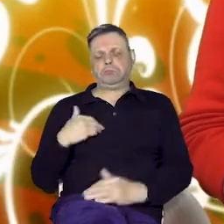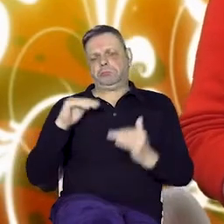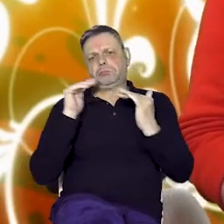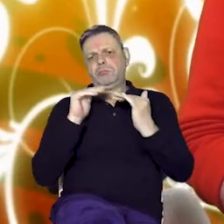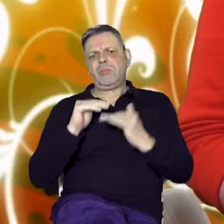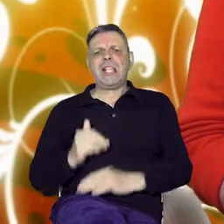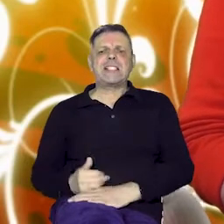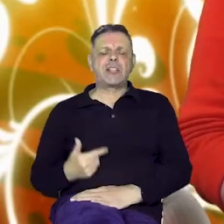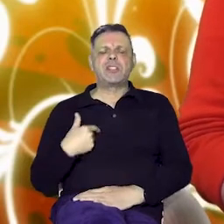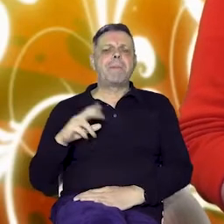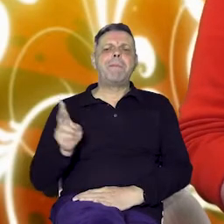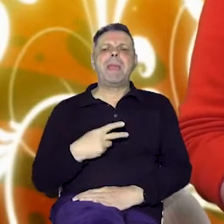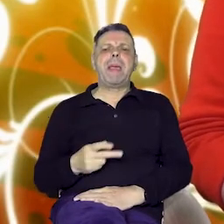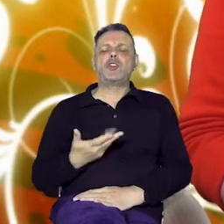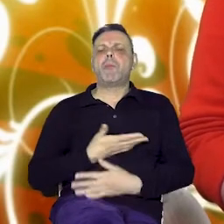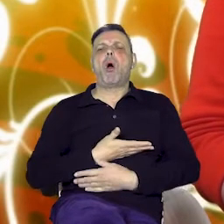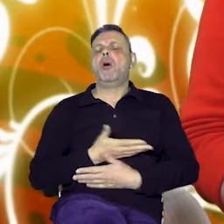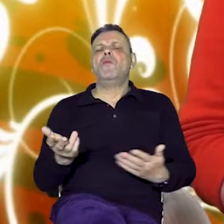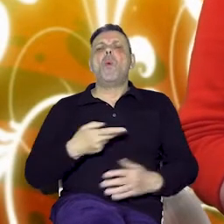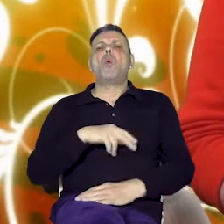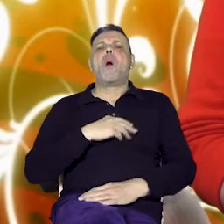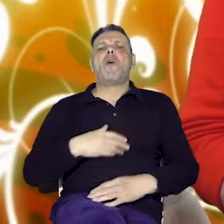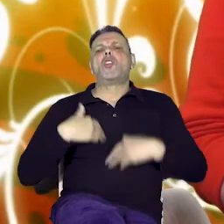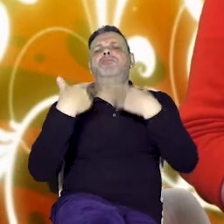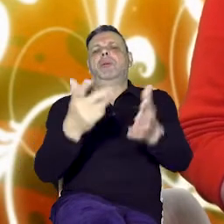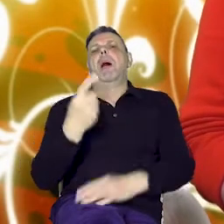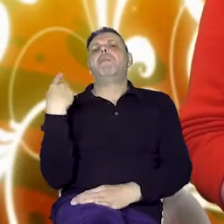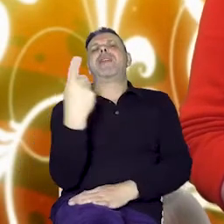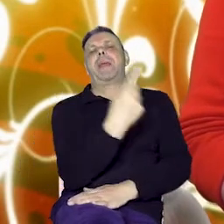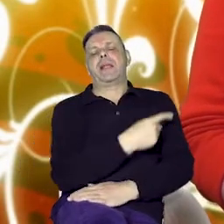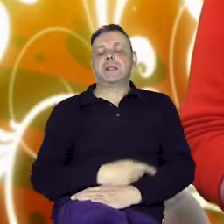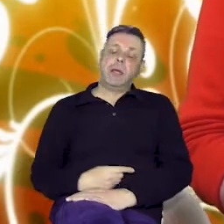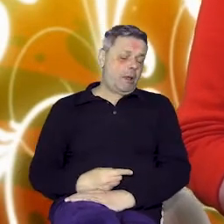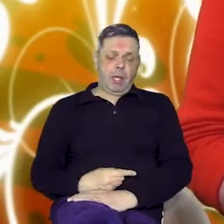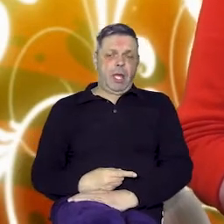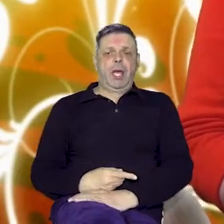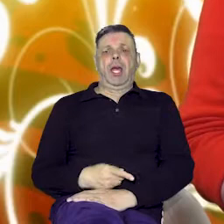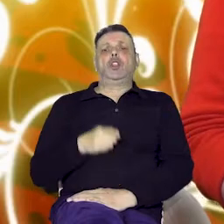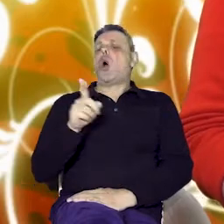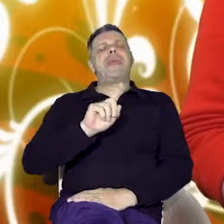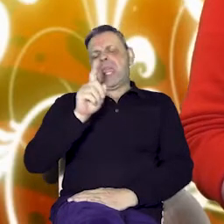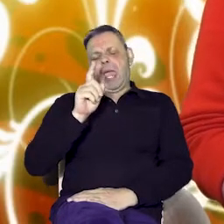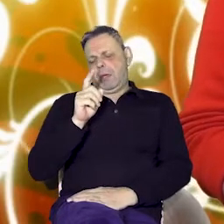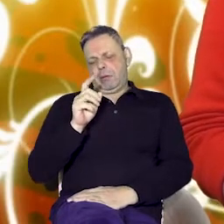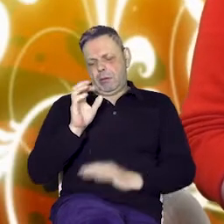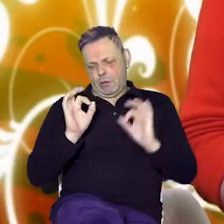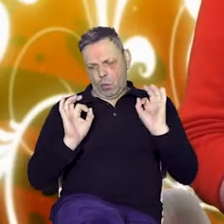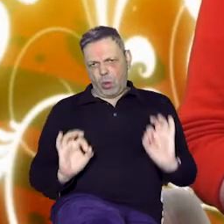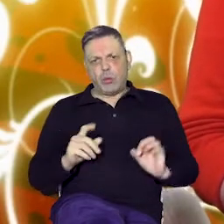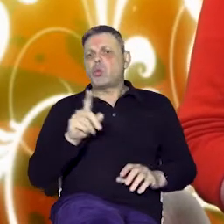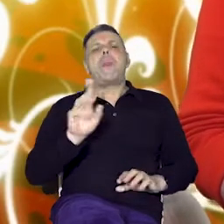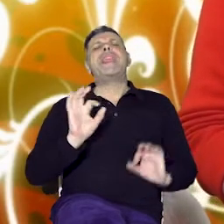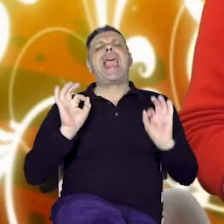gledajte, mi ne možemo svu odgovornost svaliti na pojedinca. To nije, niti je to u redu, ne, niti je to ispravno, niti je